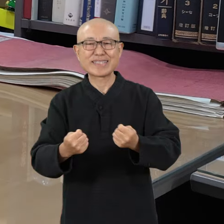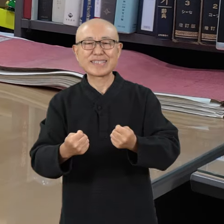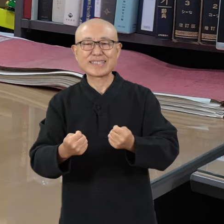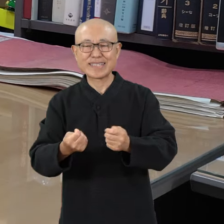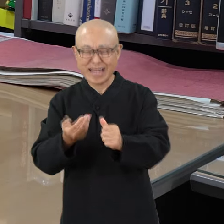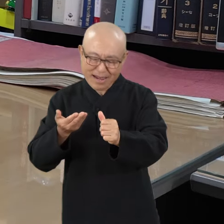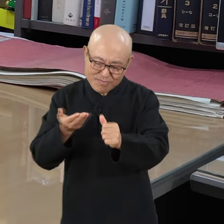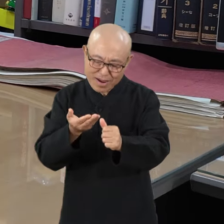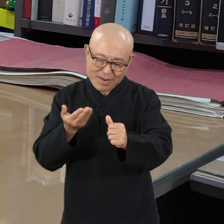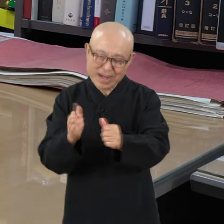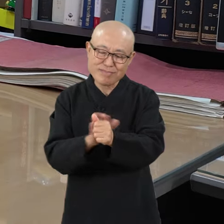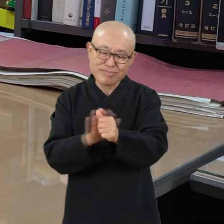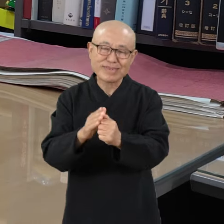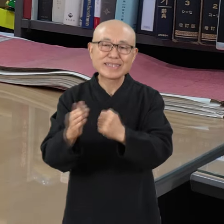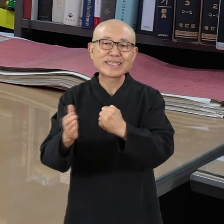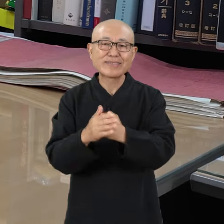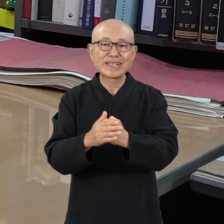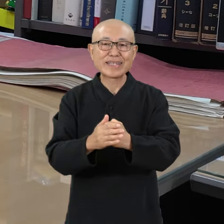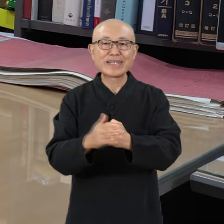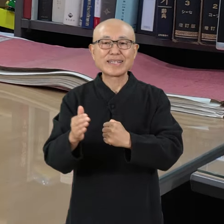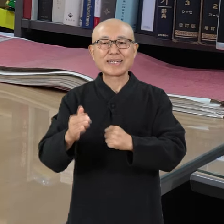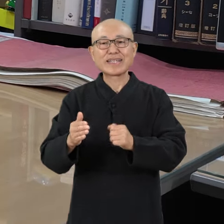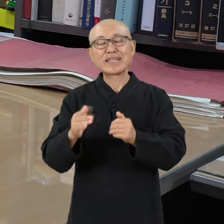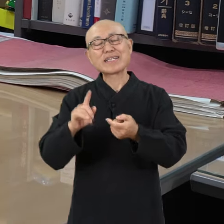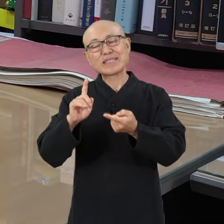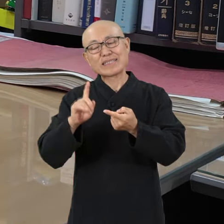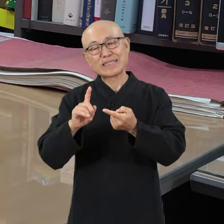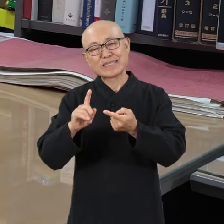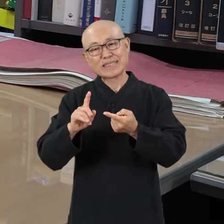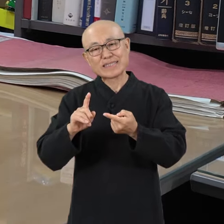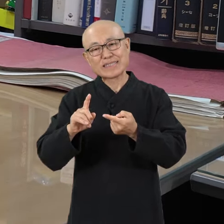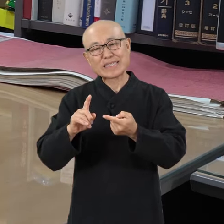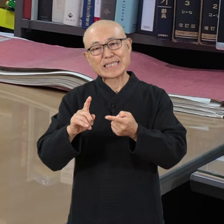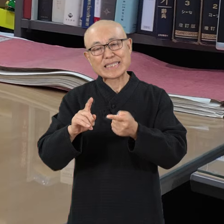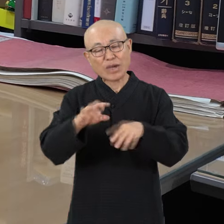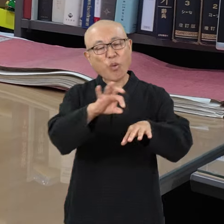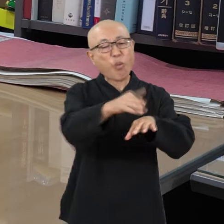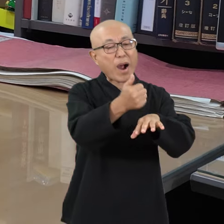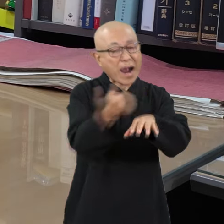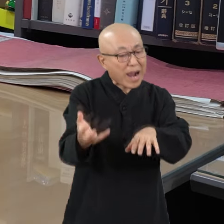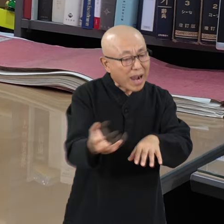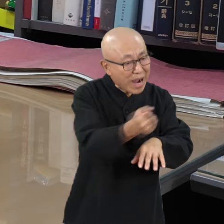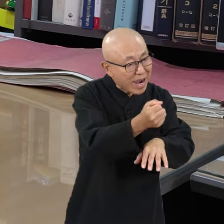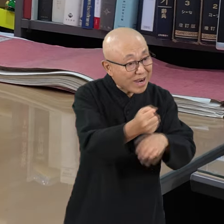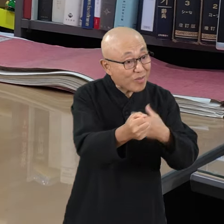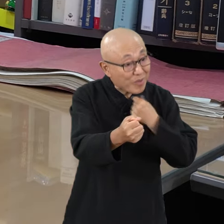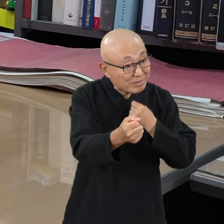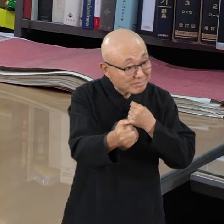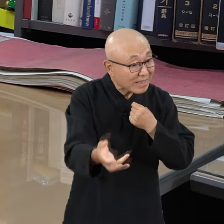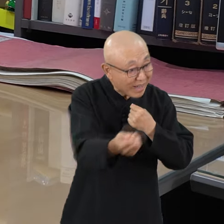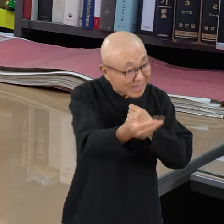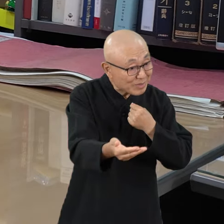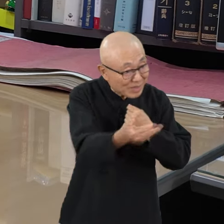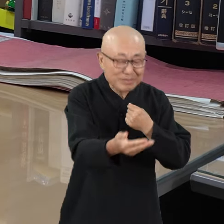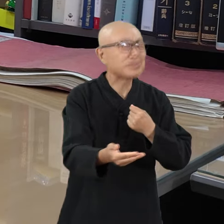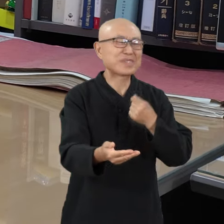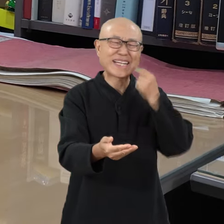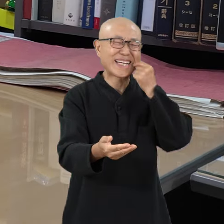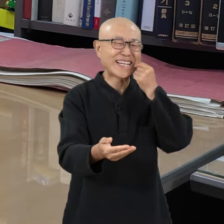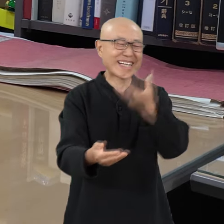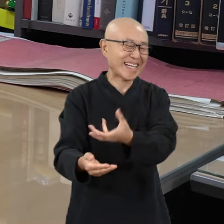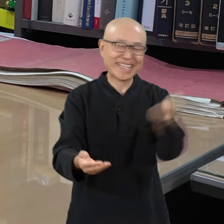베풀었기 때문에 아마 그거는 근데 임금님이 그걸 가져가시고 싶으셔도 전 드릴 수도 없고